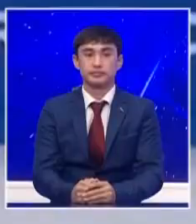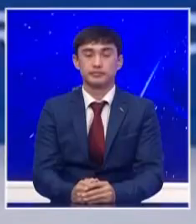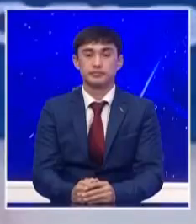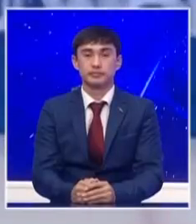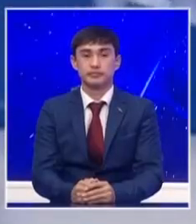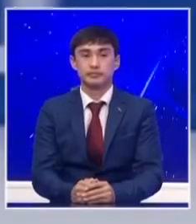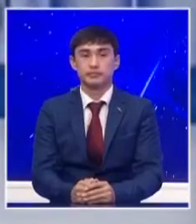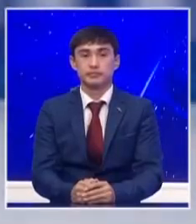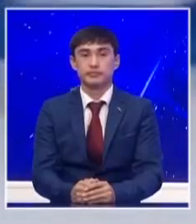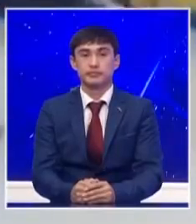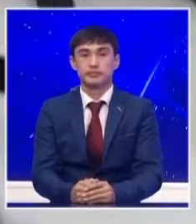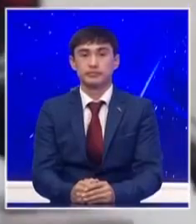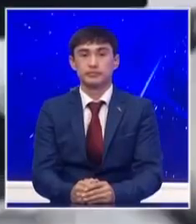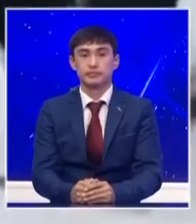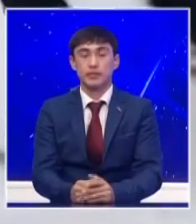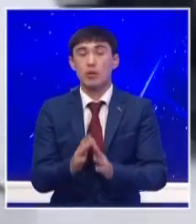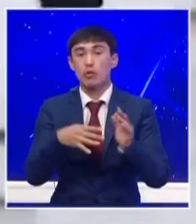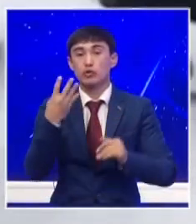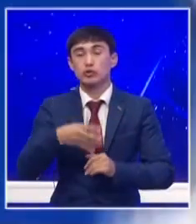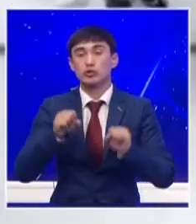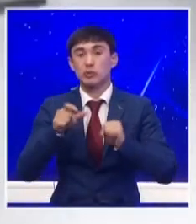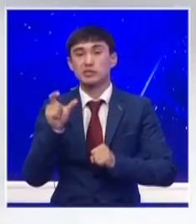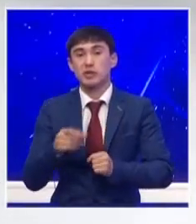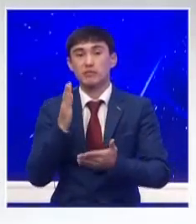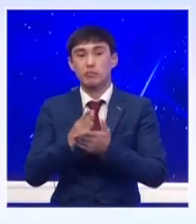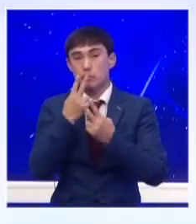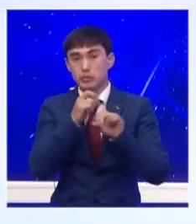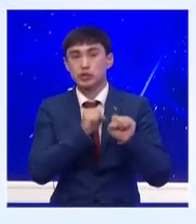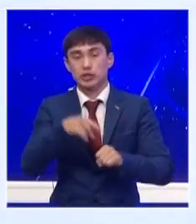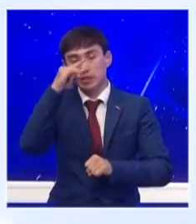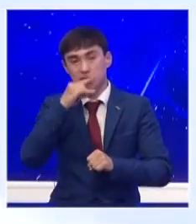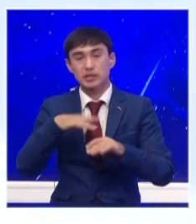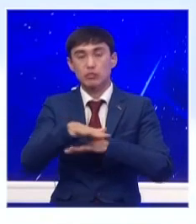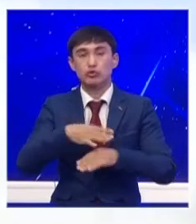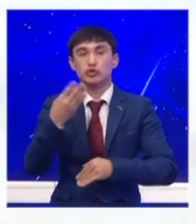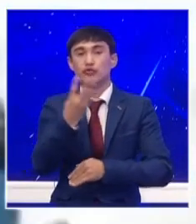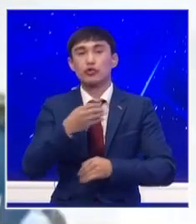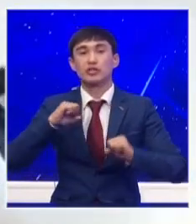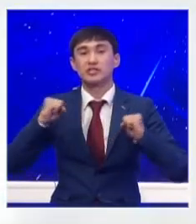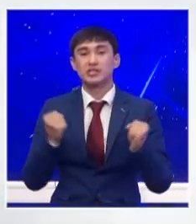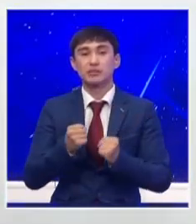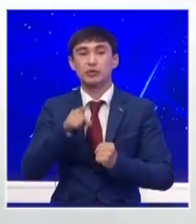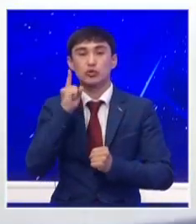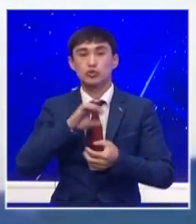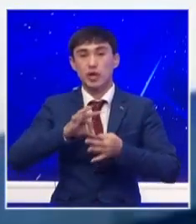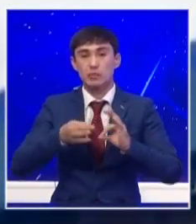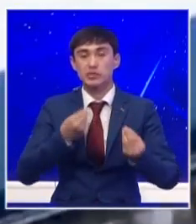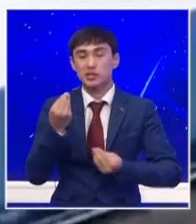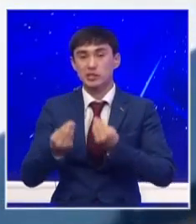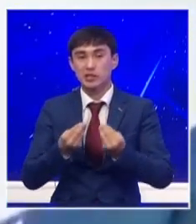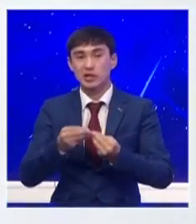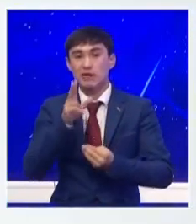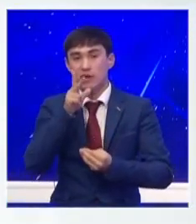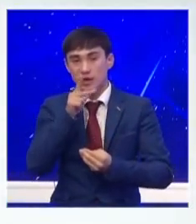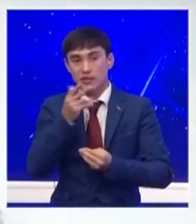новостей более 4 спортсменов представят Казахстан на предстоящих четвёртых зимних юношеских Олимпийских играх в